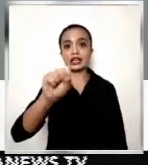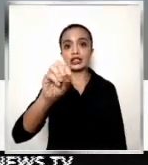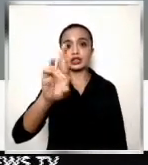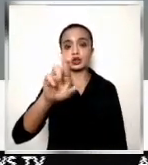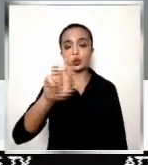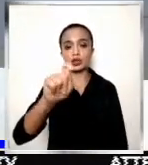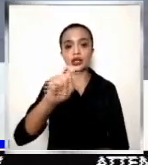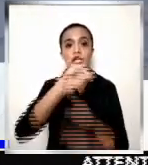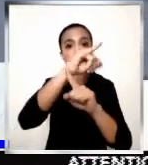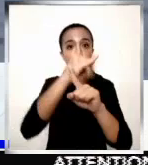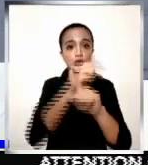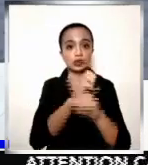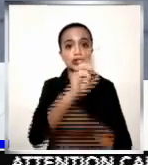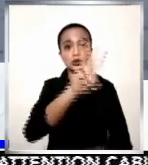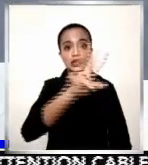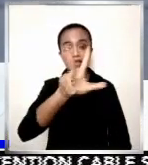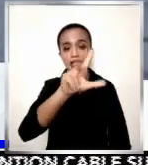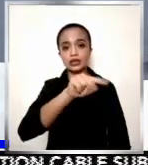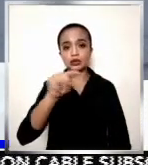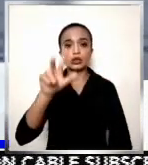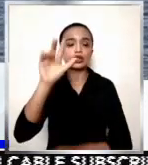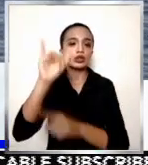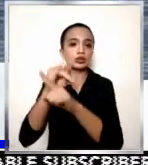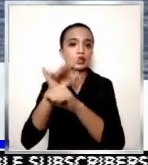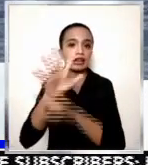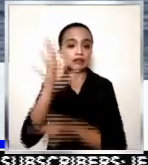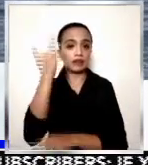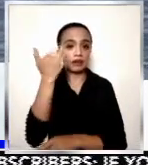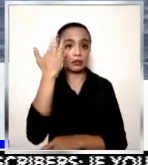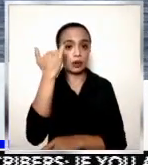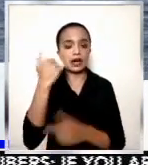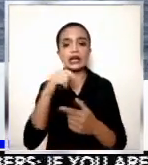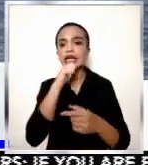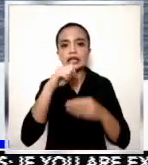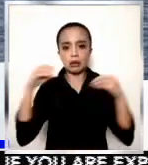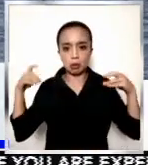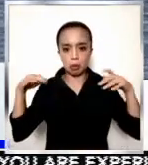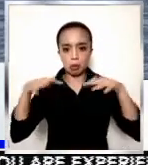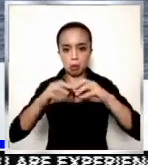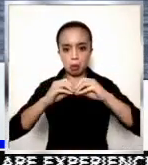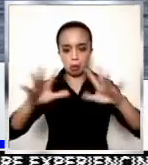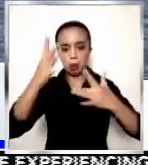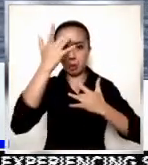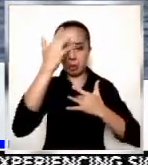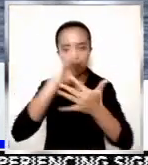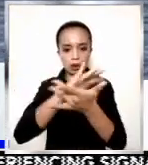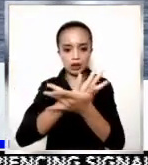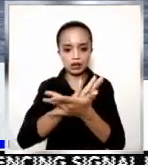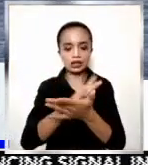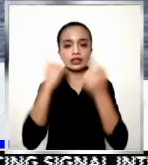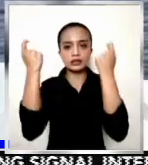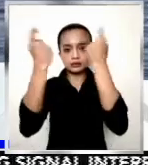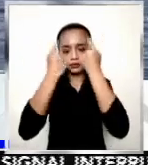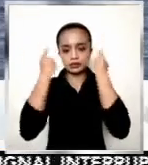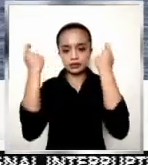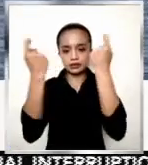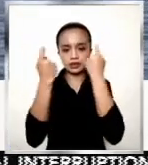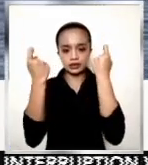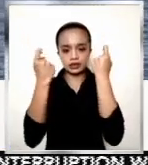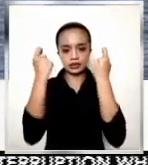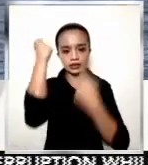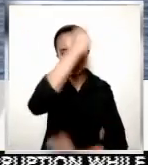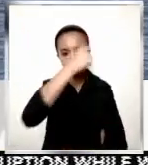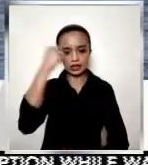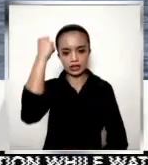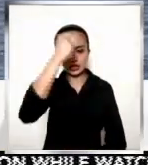paninigurong hindi pagmula ng super spreader event ang mga resort. Itinaon ito sa piyesta ng St. John the Baptist kung kailan nakagawian ang mga residente